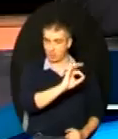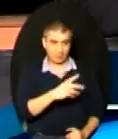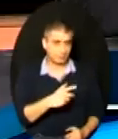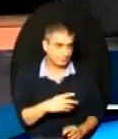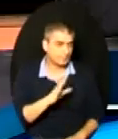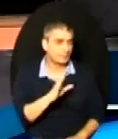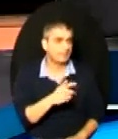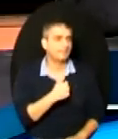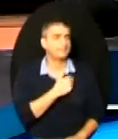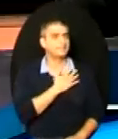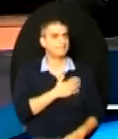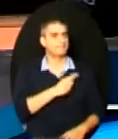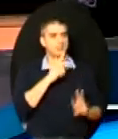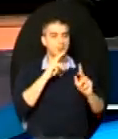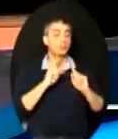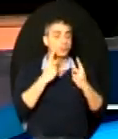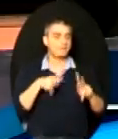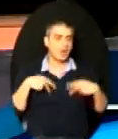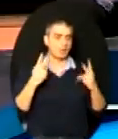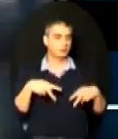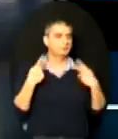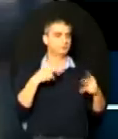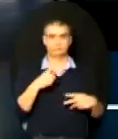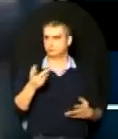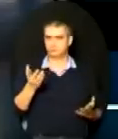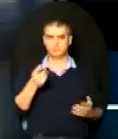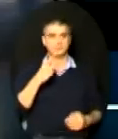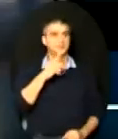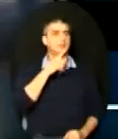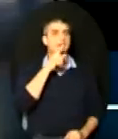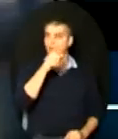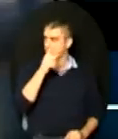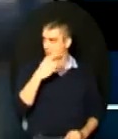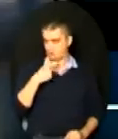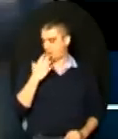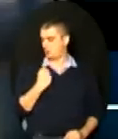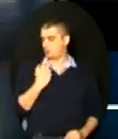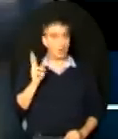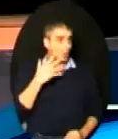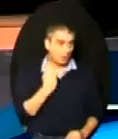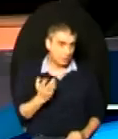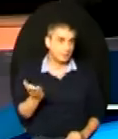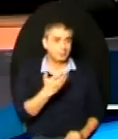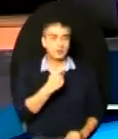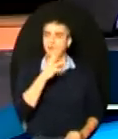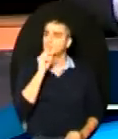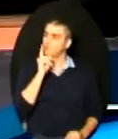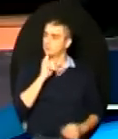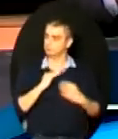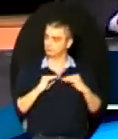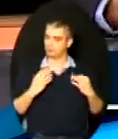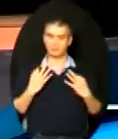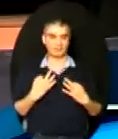אני רוצה קודם שהתופעה הזאת חוזרת וחוזרת. אתה לא יכול להתאפק. אם אתה לא יכול להתאפק, דיברת בשקט